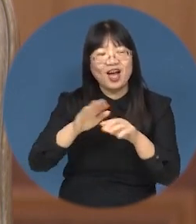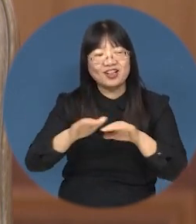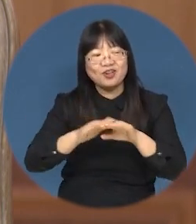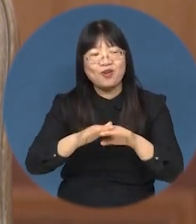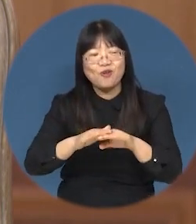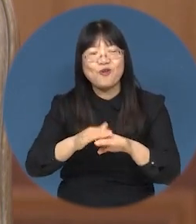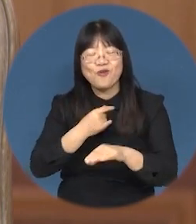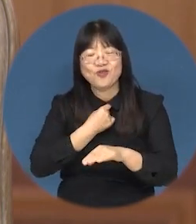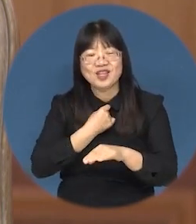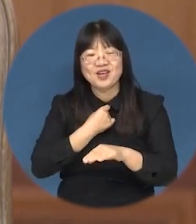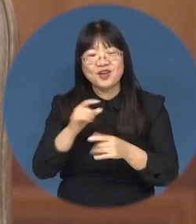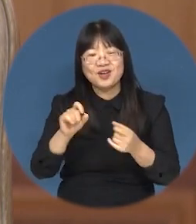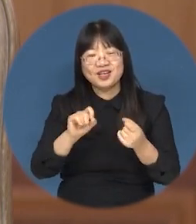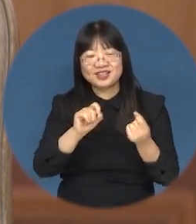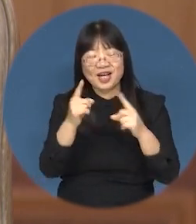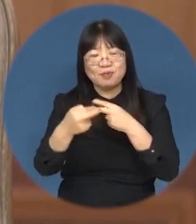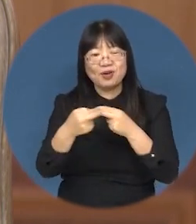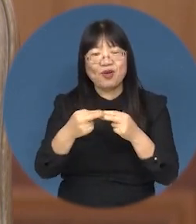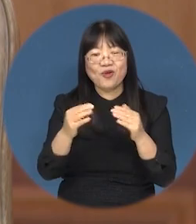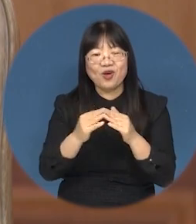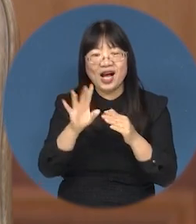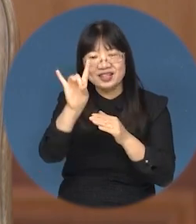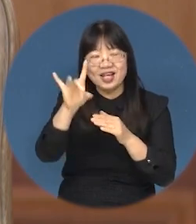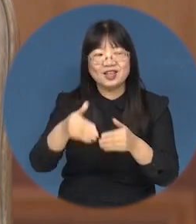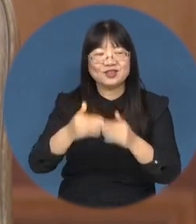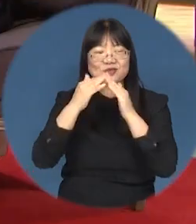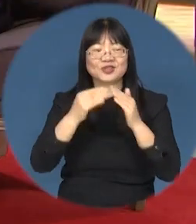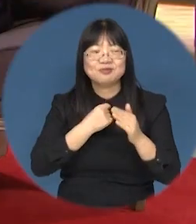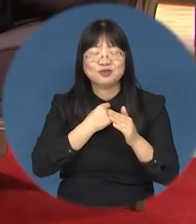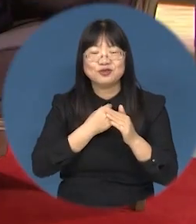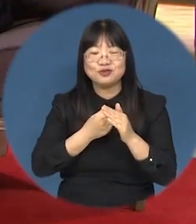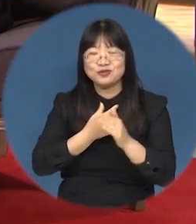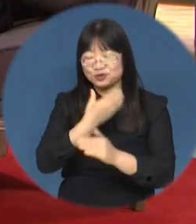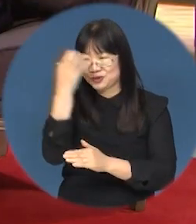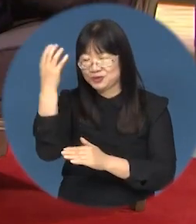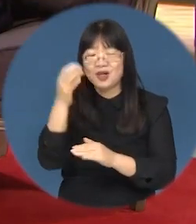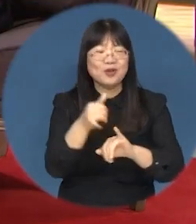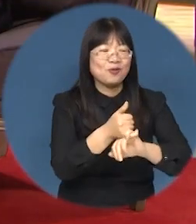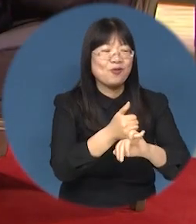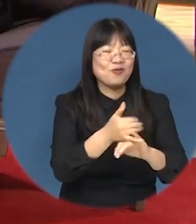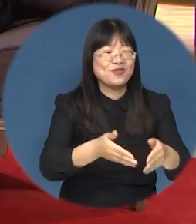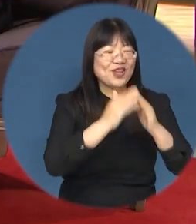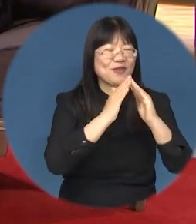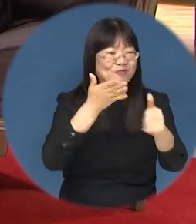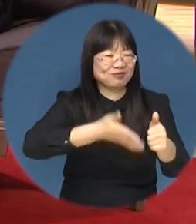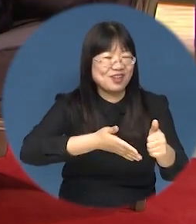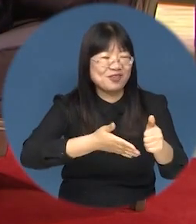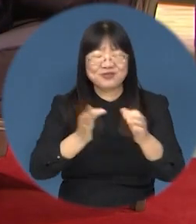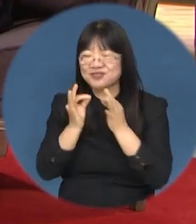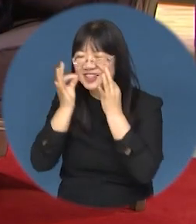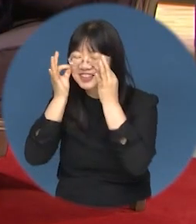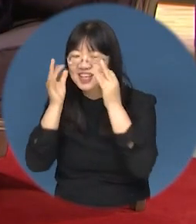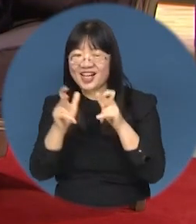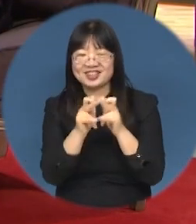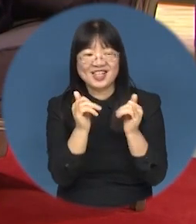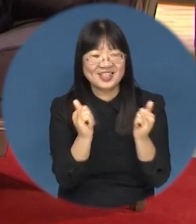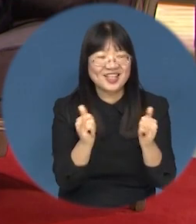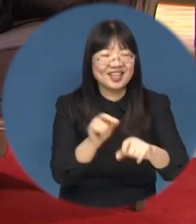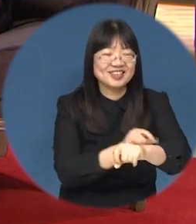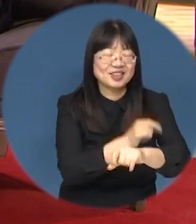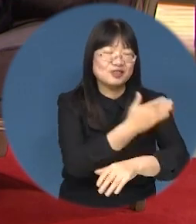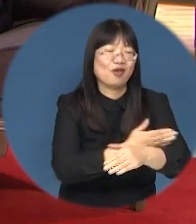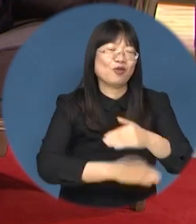수 있는 이런 재활병원이 하나 생겼으면 만들었으면 하는 게 꿈입니다. 꼭 좀 만들어주세요. 노력하겠습니다. 장애인분들,